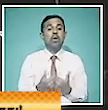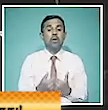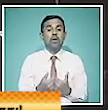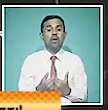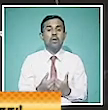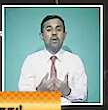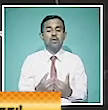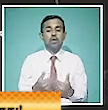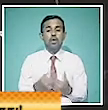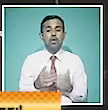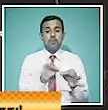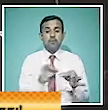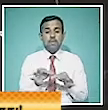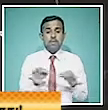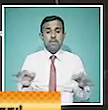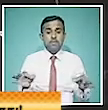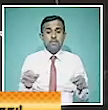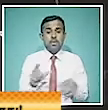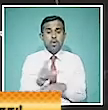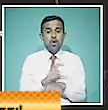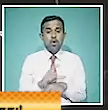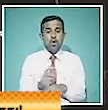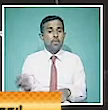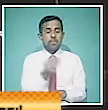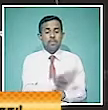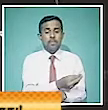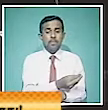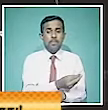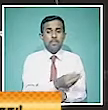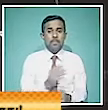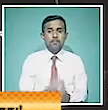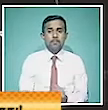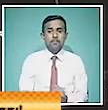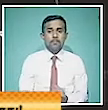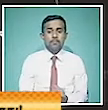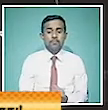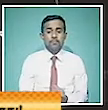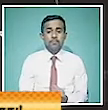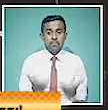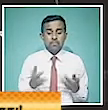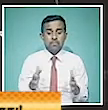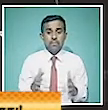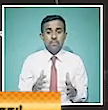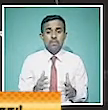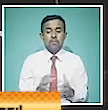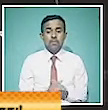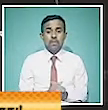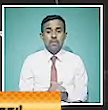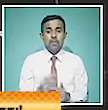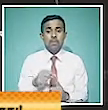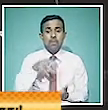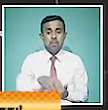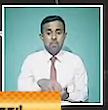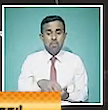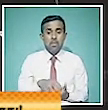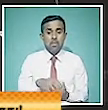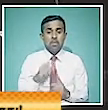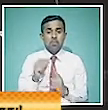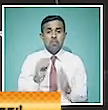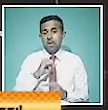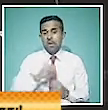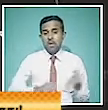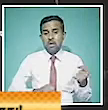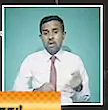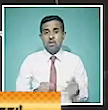கமிட்டிக்கு அந்த பொறுப்பை கொடுப்பதன் மூலம் அவர்கள் பிரித்தார்கள் என்றால் உண்மையான உள்ளூராட்சி சபைகளையும் பிரதேச செயலகங்களையும் எங்களால் அடையாளம்